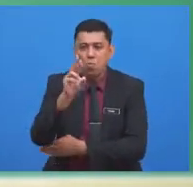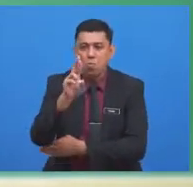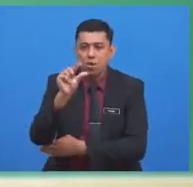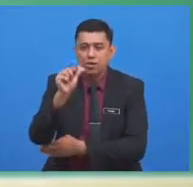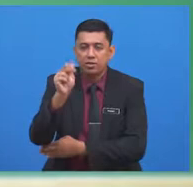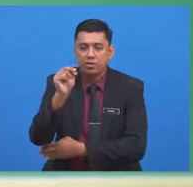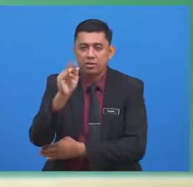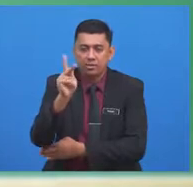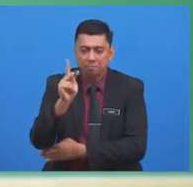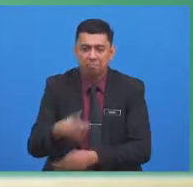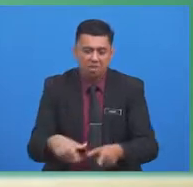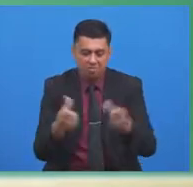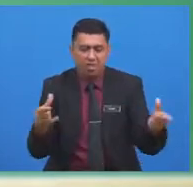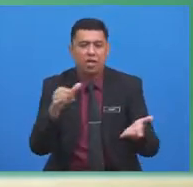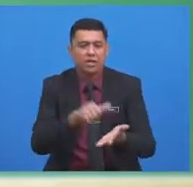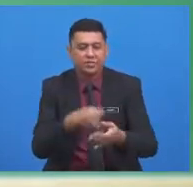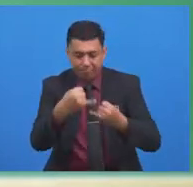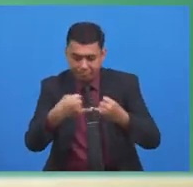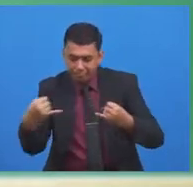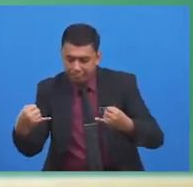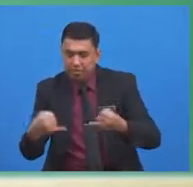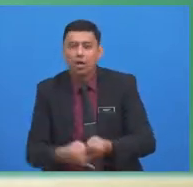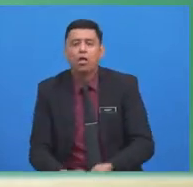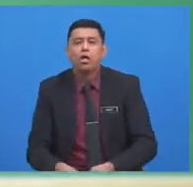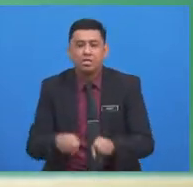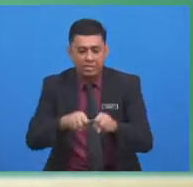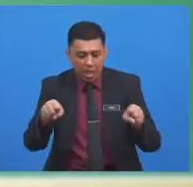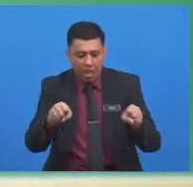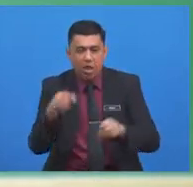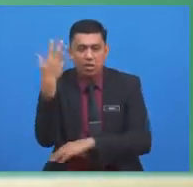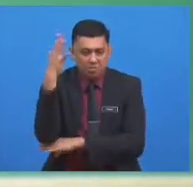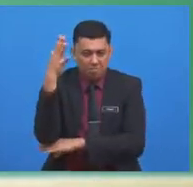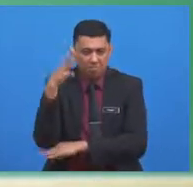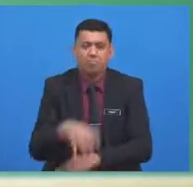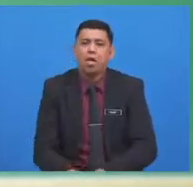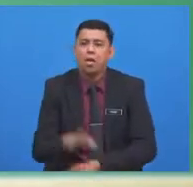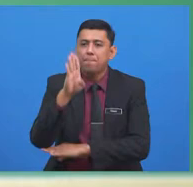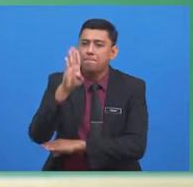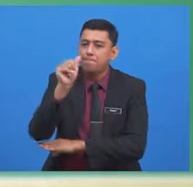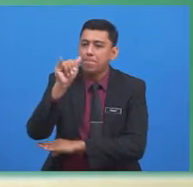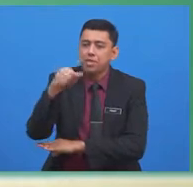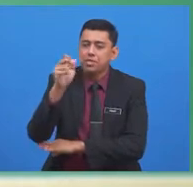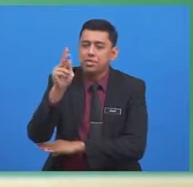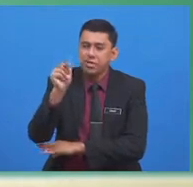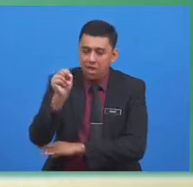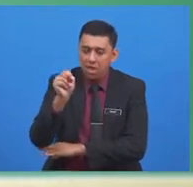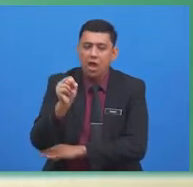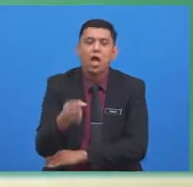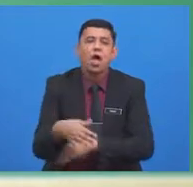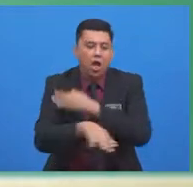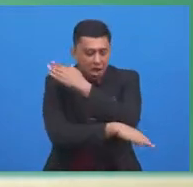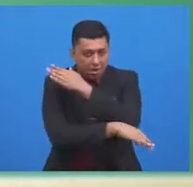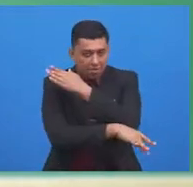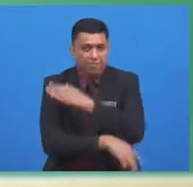Selain itu, jenis dan saiz pokok akan menentukan bajian akar. Jika pokok